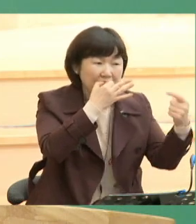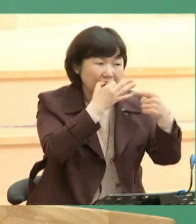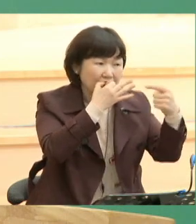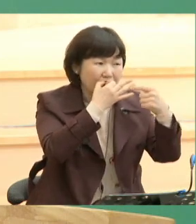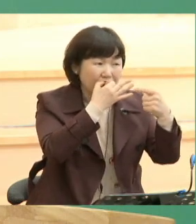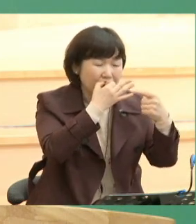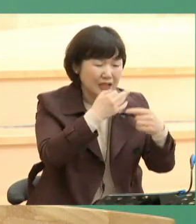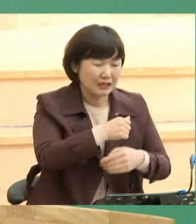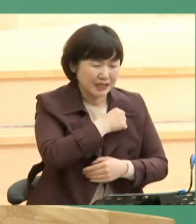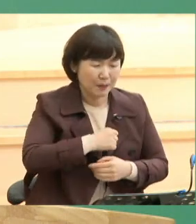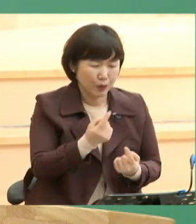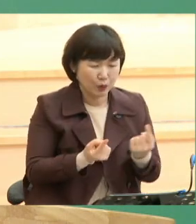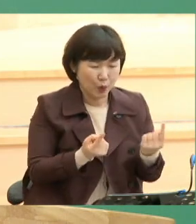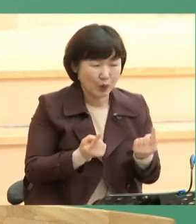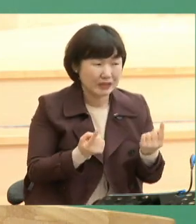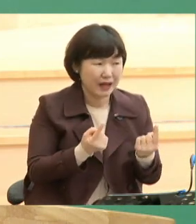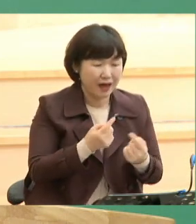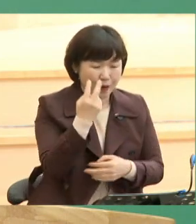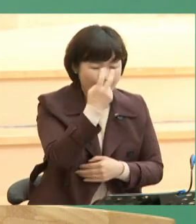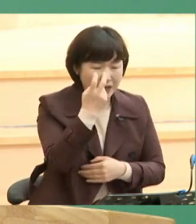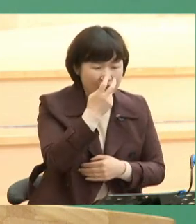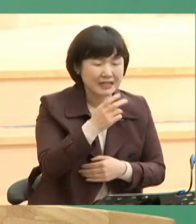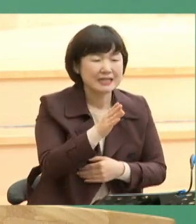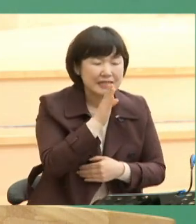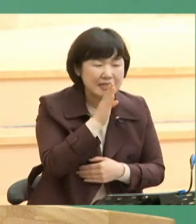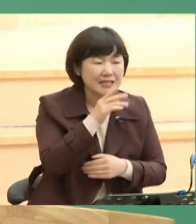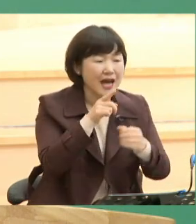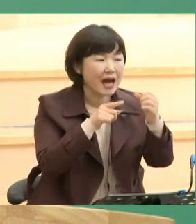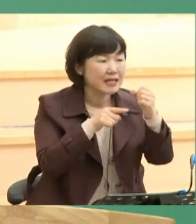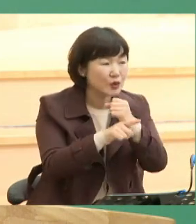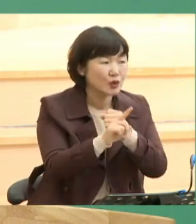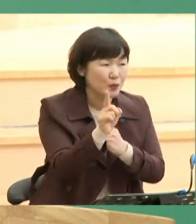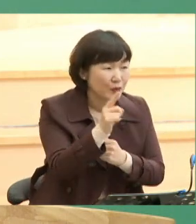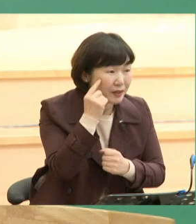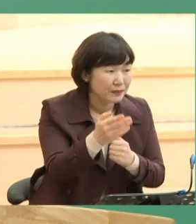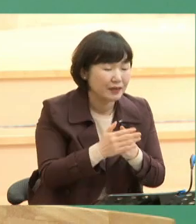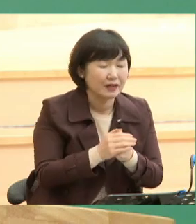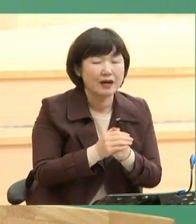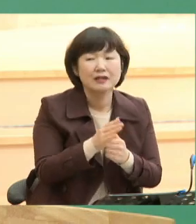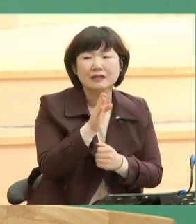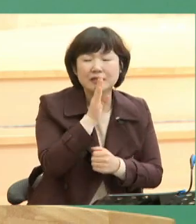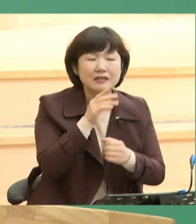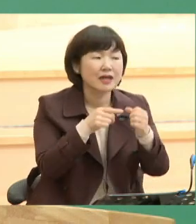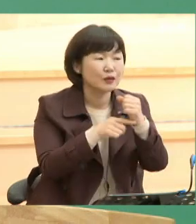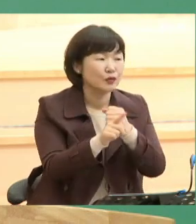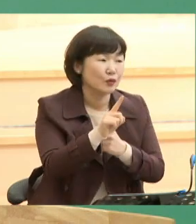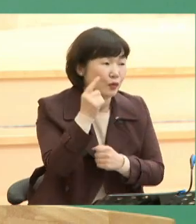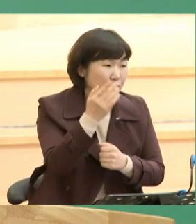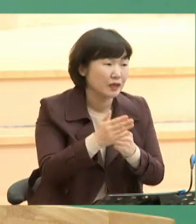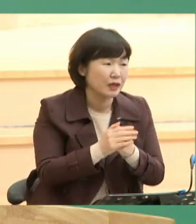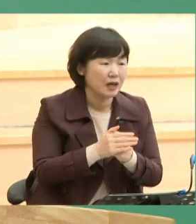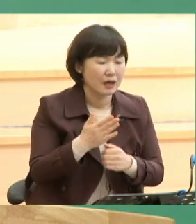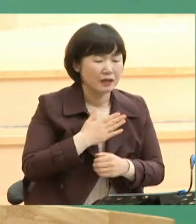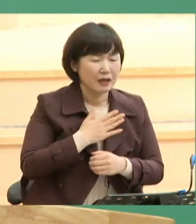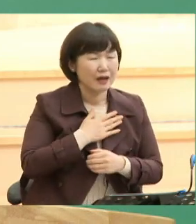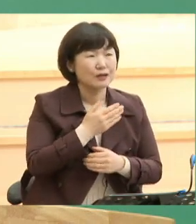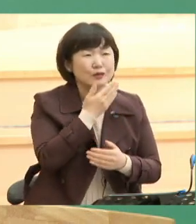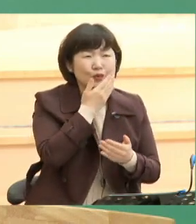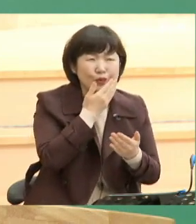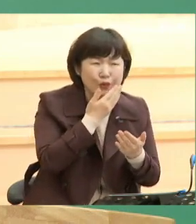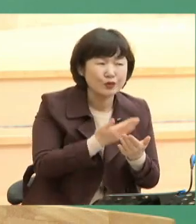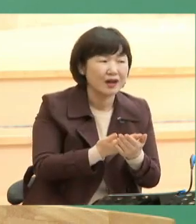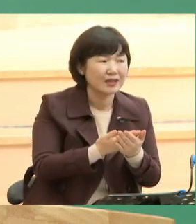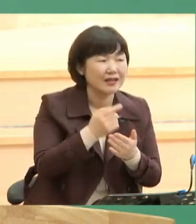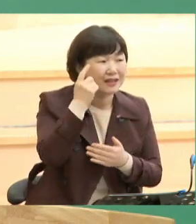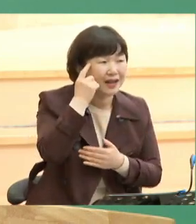된 이후 갈등관리 해야되는 정말로 뭐랄까 진짜 실제적인 이유가 뭐냐 우리가 그렇게 소중하게 생각하는